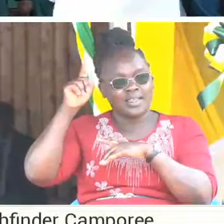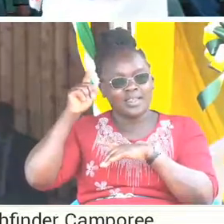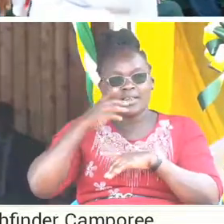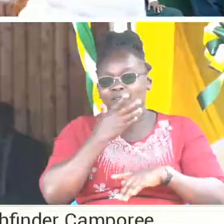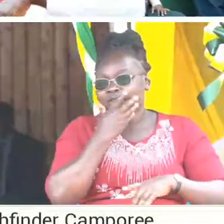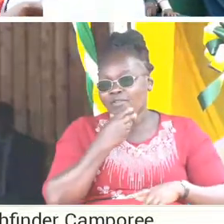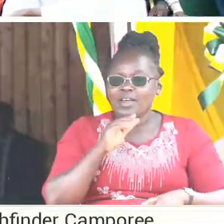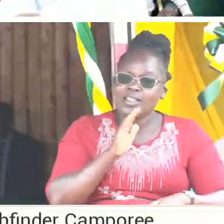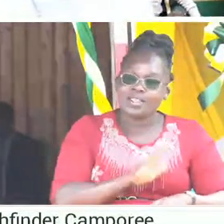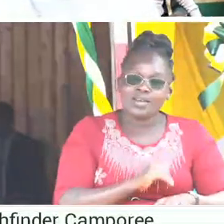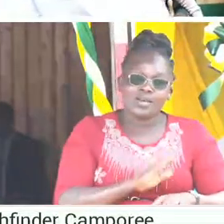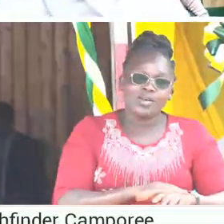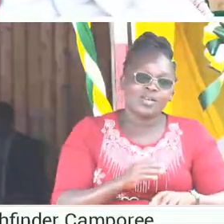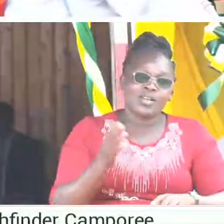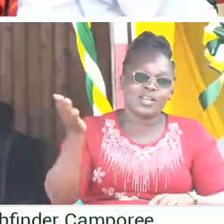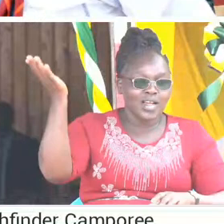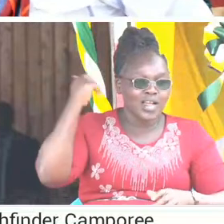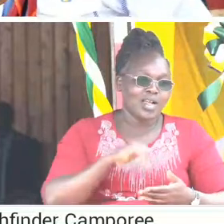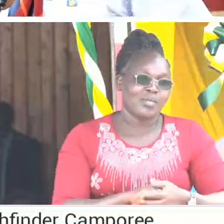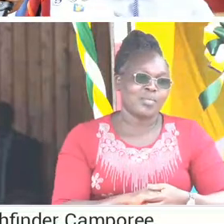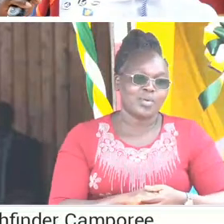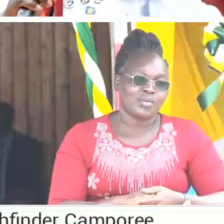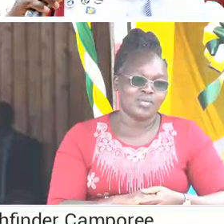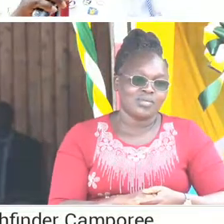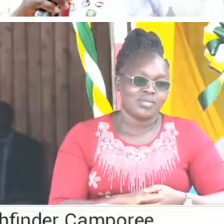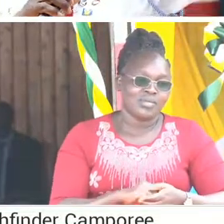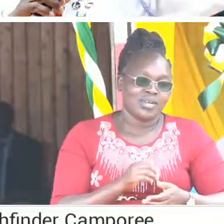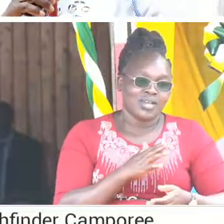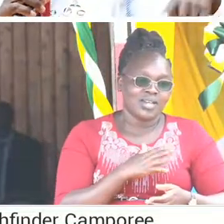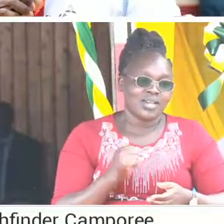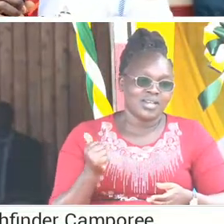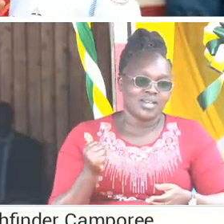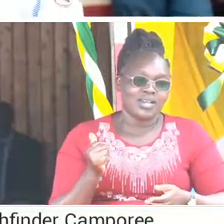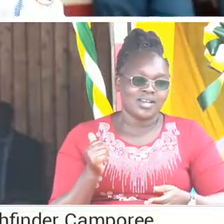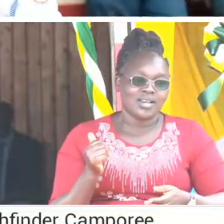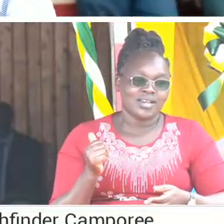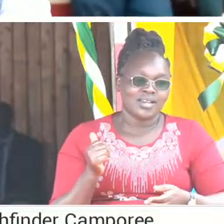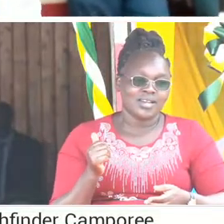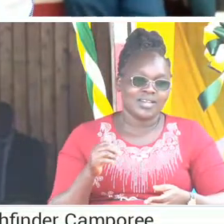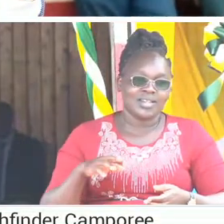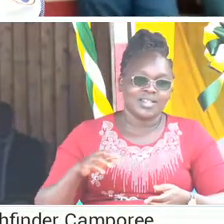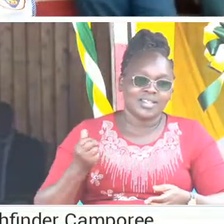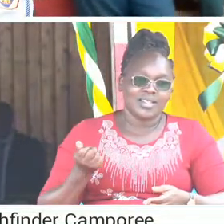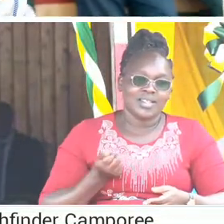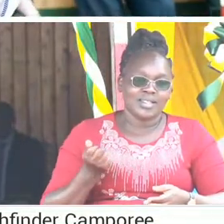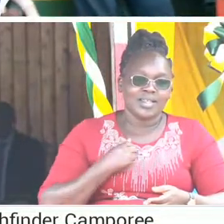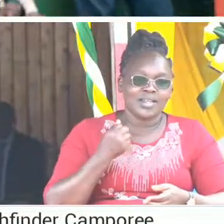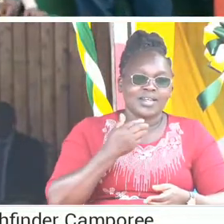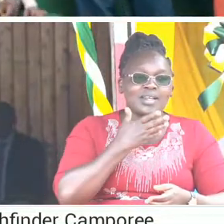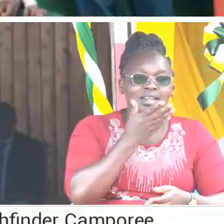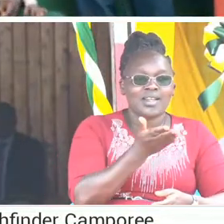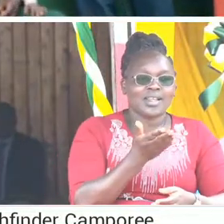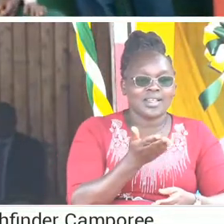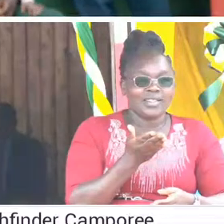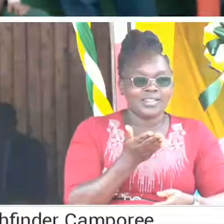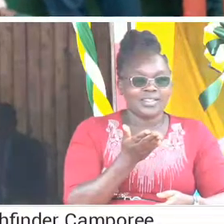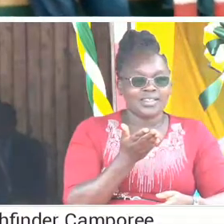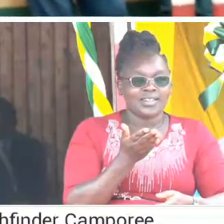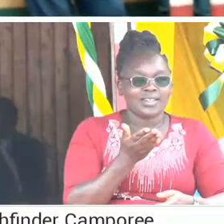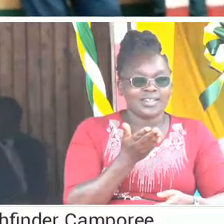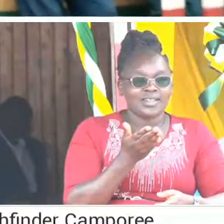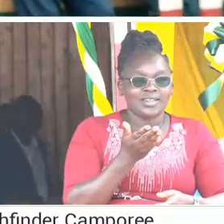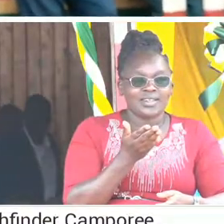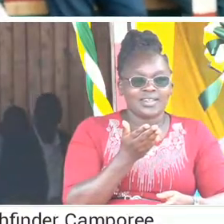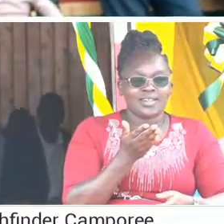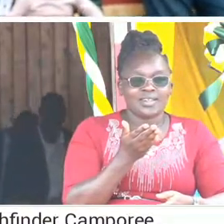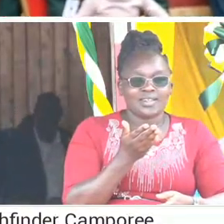wapi? Akasema, daddy, leave me alone. Mind your own business. Wewe uwezi kuniokoa huko juu nitoe na umeacha